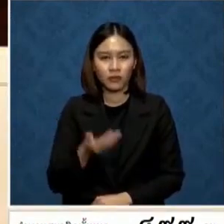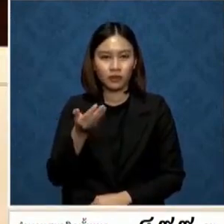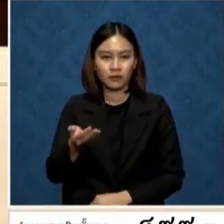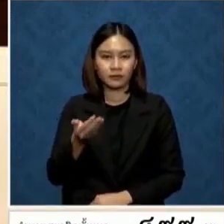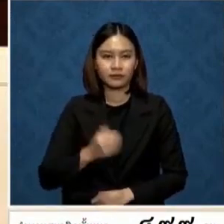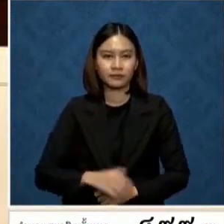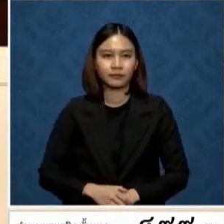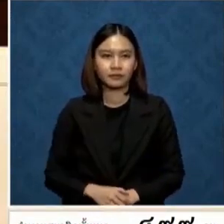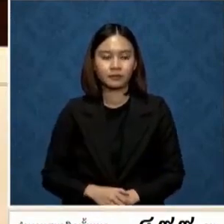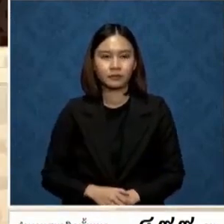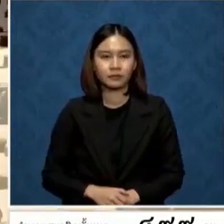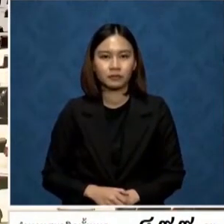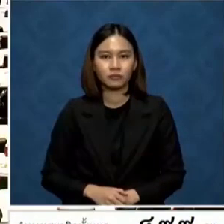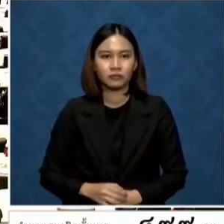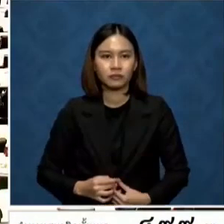อุดมพิพัฒน์สกุล